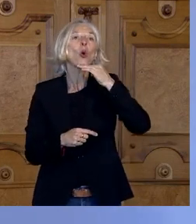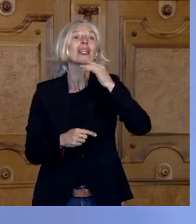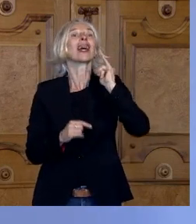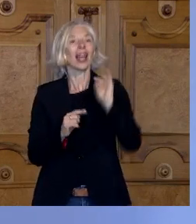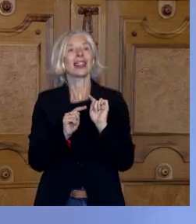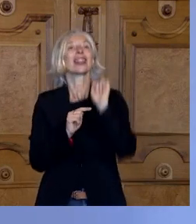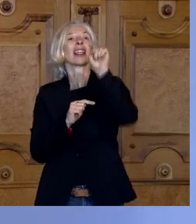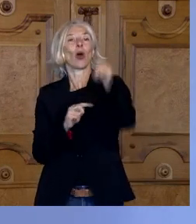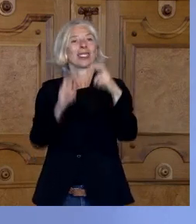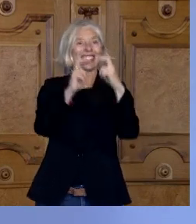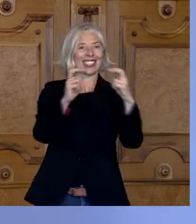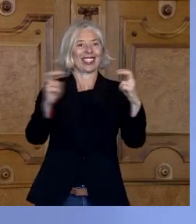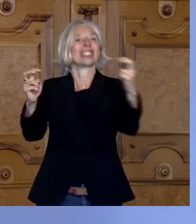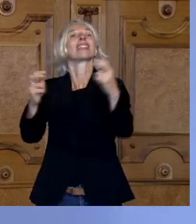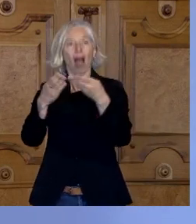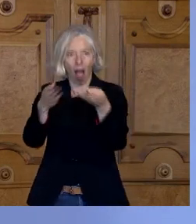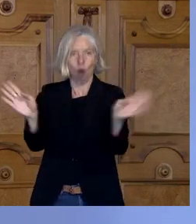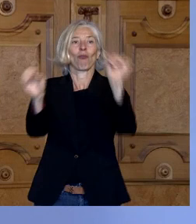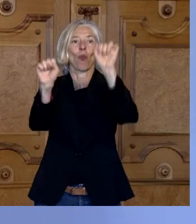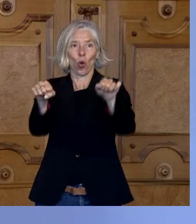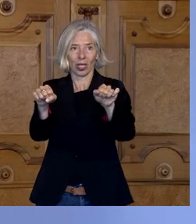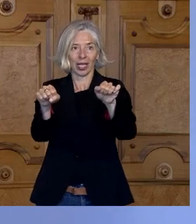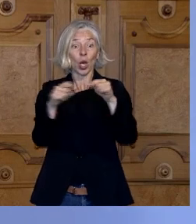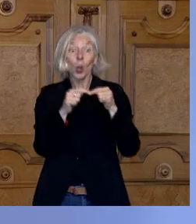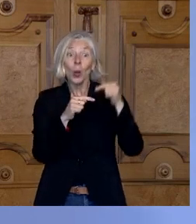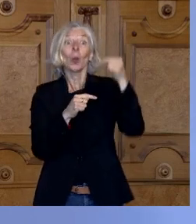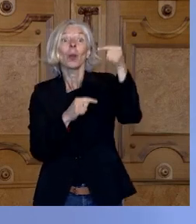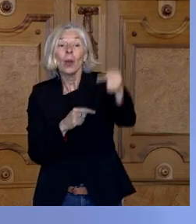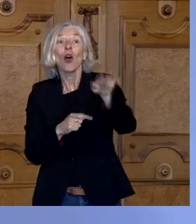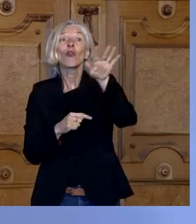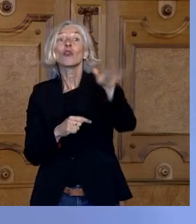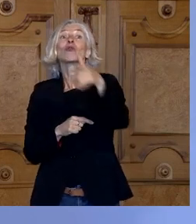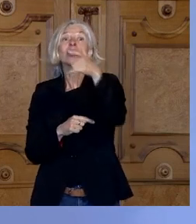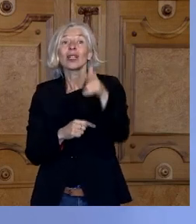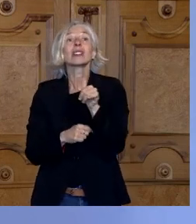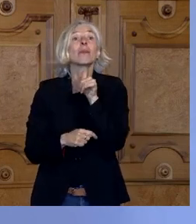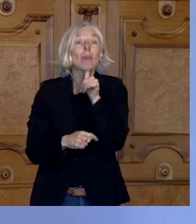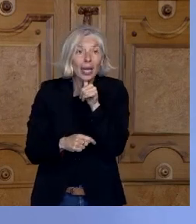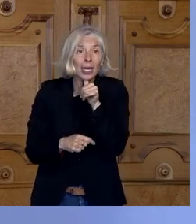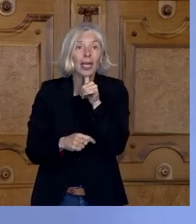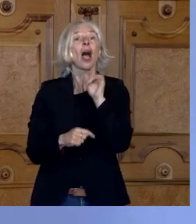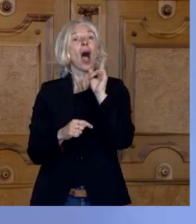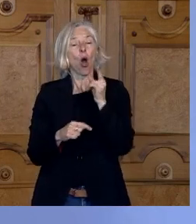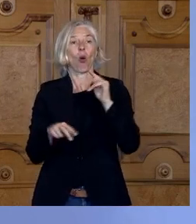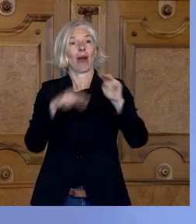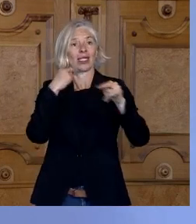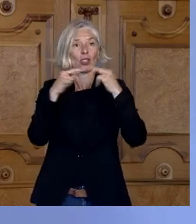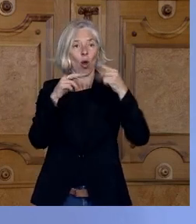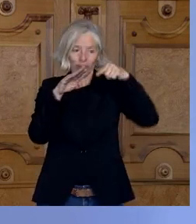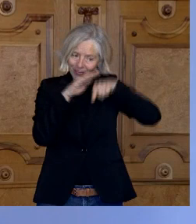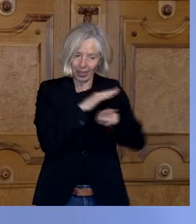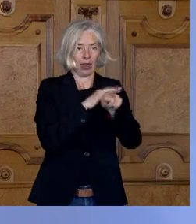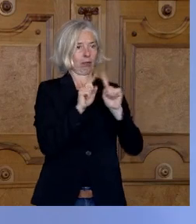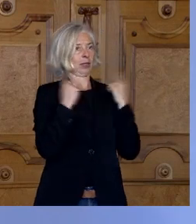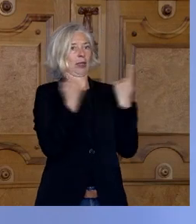darf und ab dem 25. Mai dürfen dann auch Speiselokale im Innenbereich öffnen. Auch hier gilt, es müssen strenge